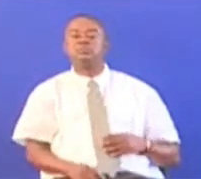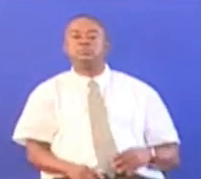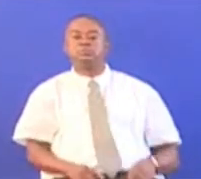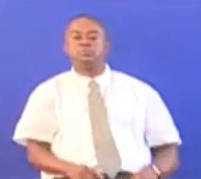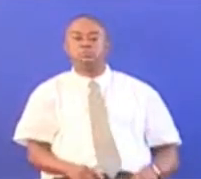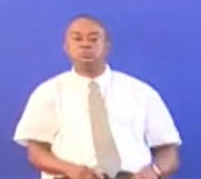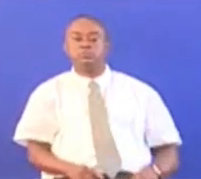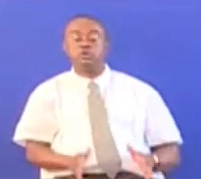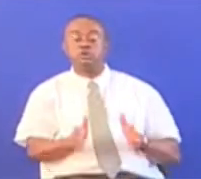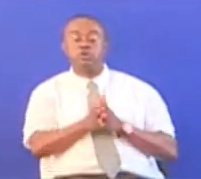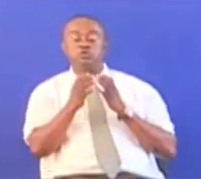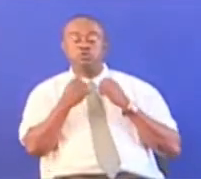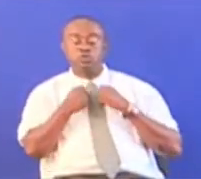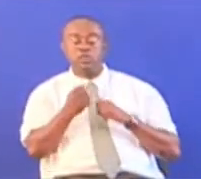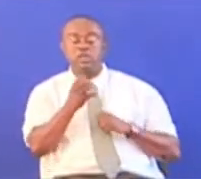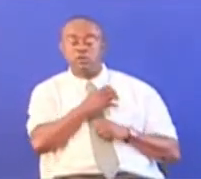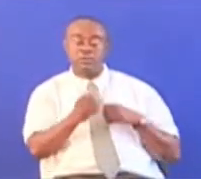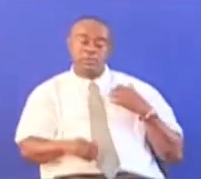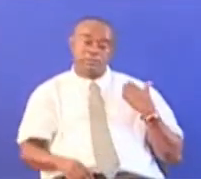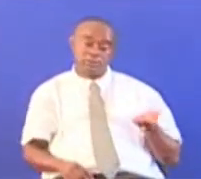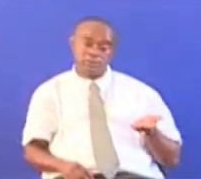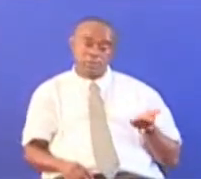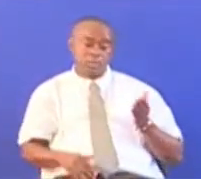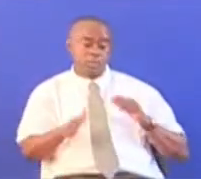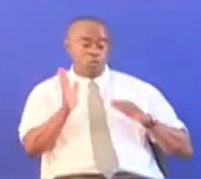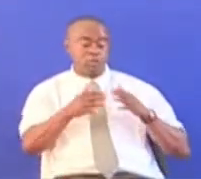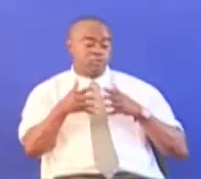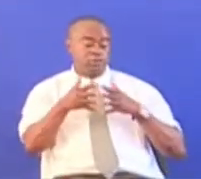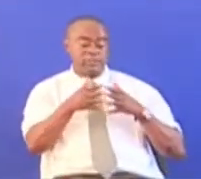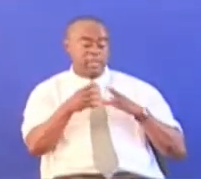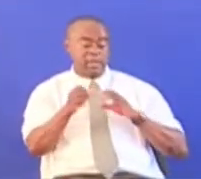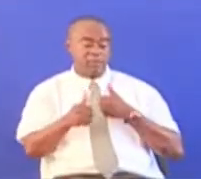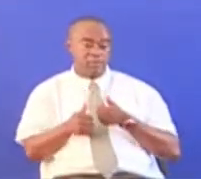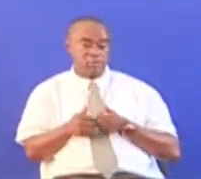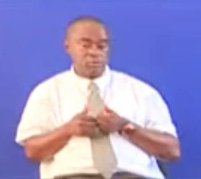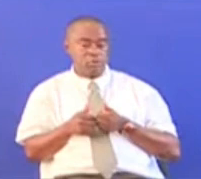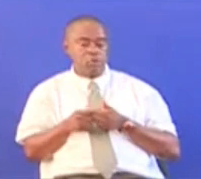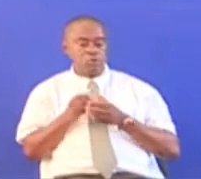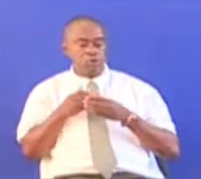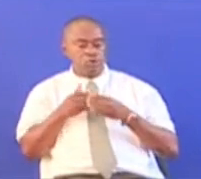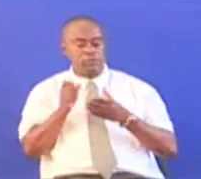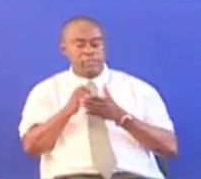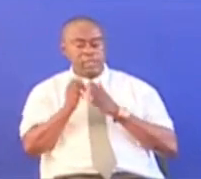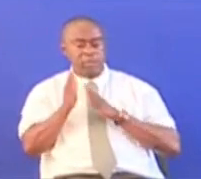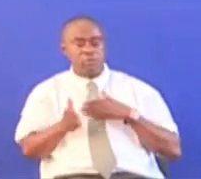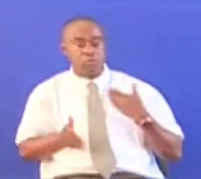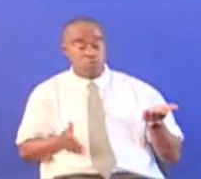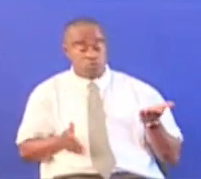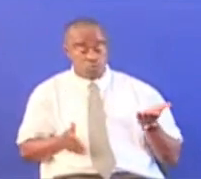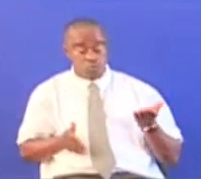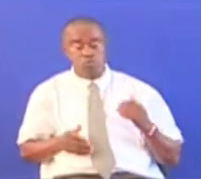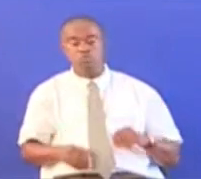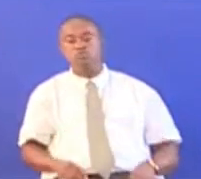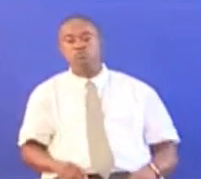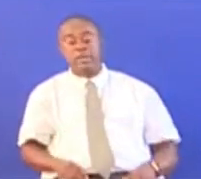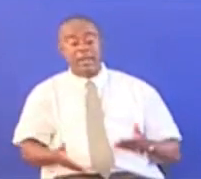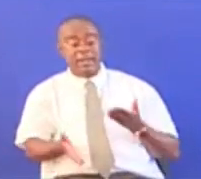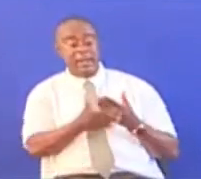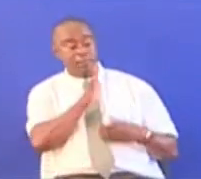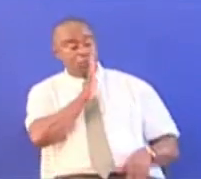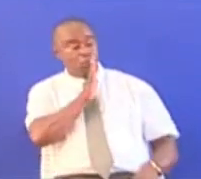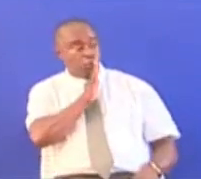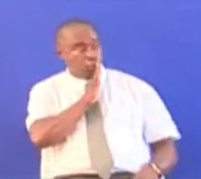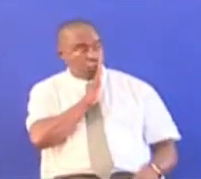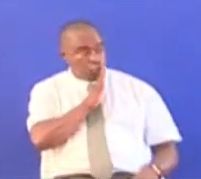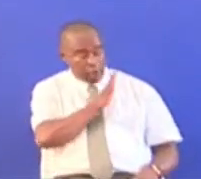Niwashukuru watendaji wa Wizara ya Utamaduni, Sanaa na Michezo wakiongozwa na katibu mkuu ndugu yangu Saidi Yakubu na naibu katibu mkuu ndugu